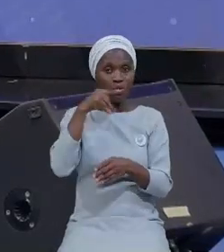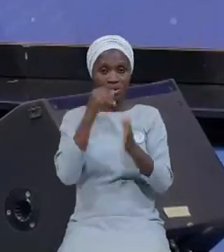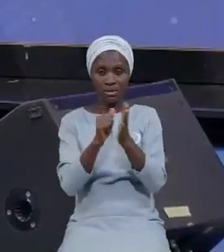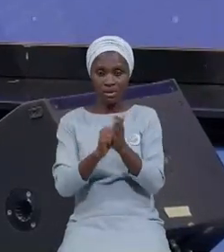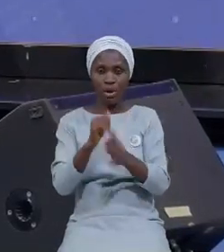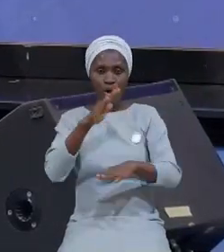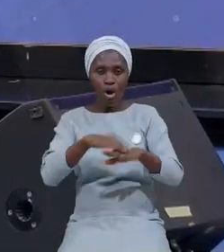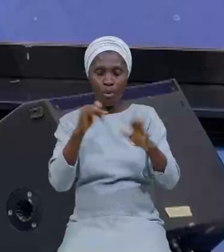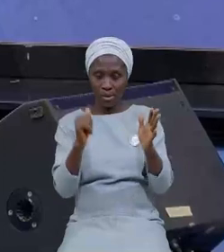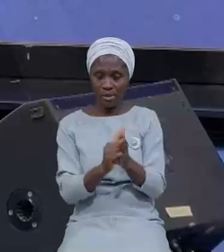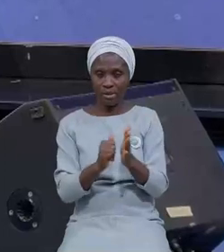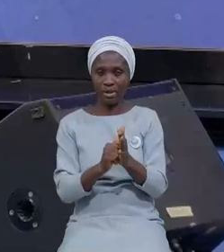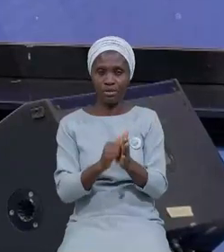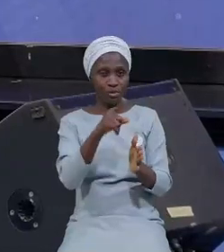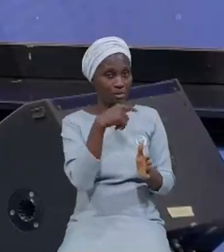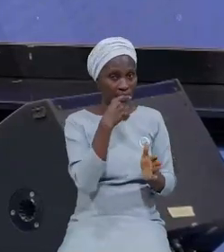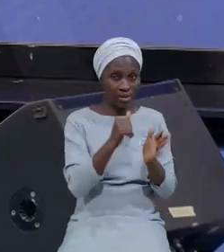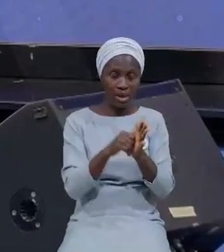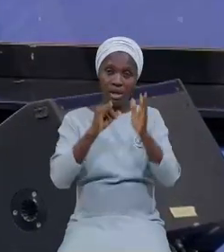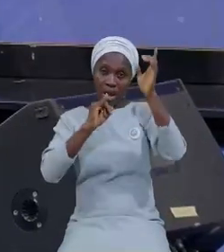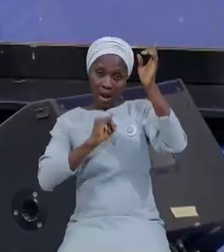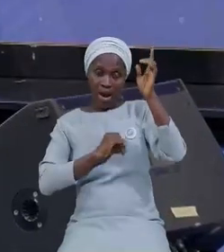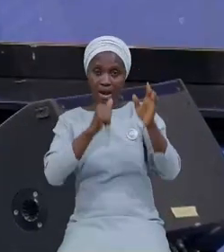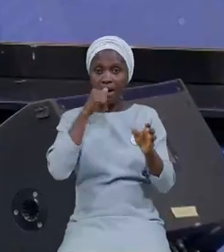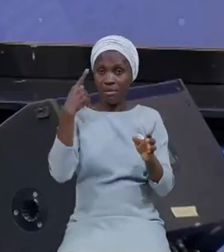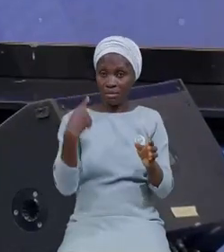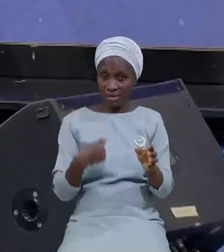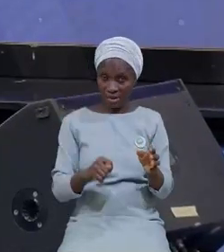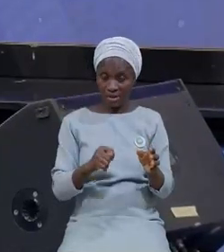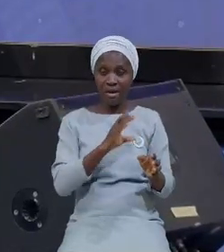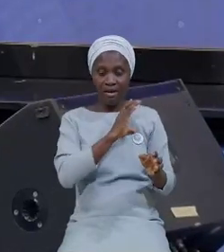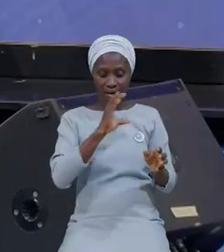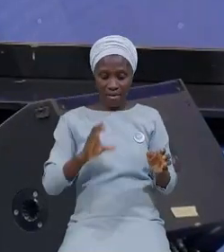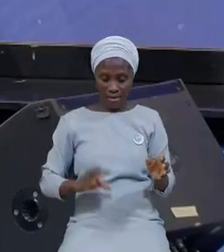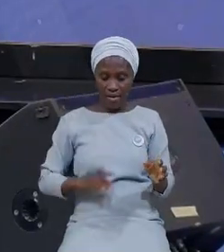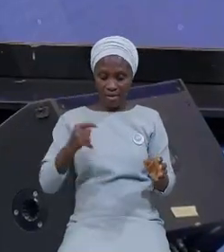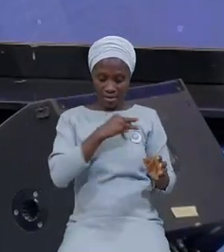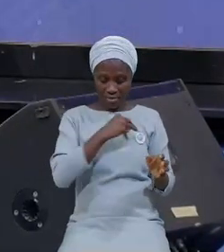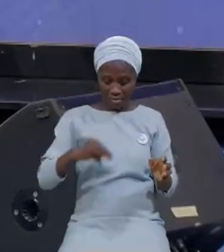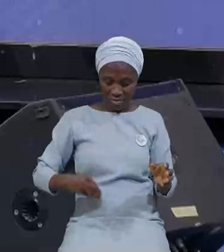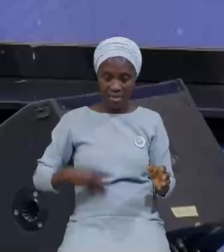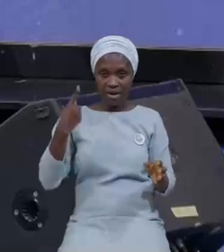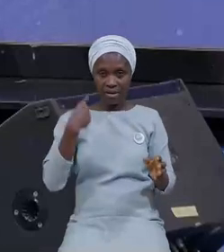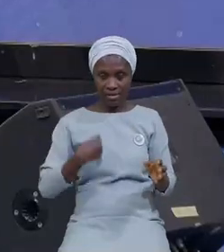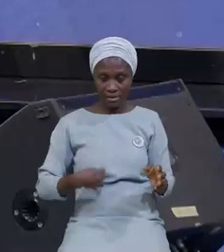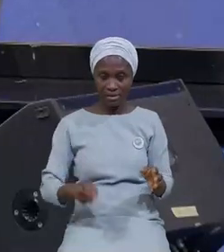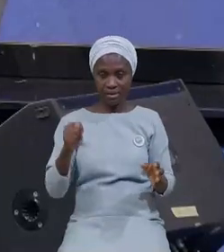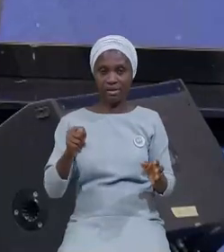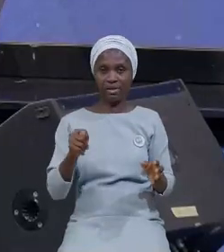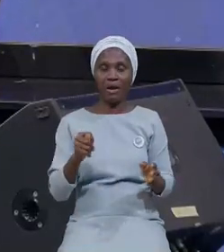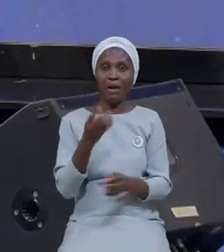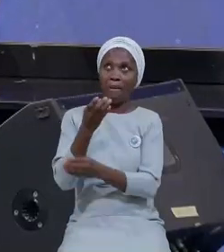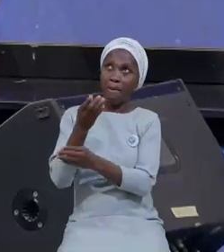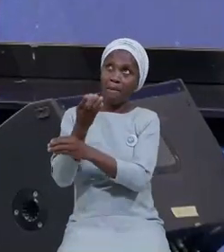bâtirrai cette déclaration que tu as faite que je suis le Christ le merci le médiateur